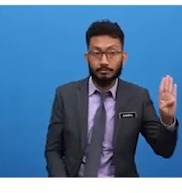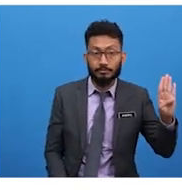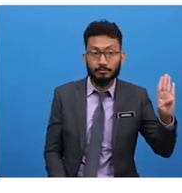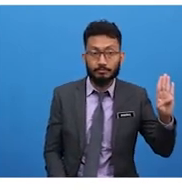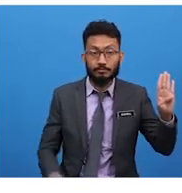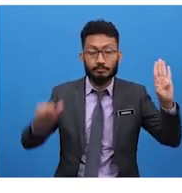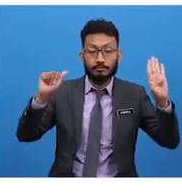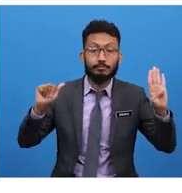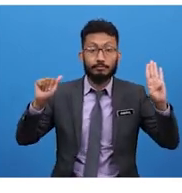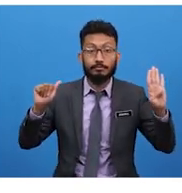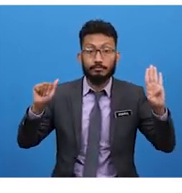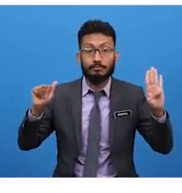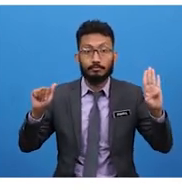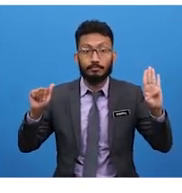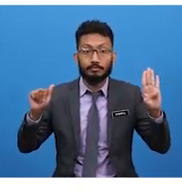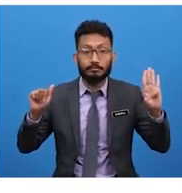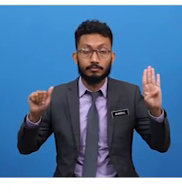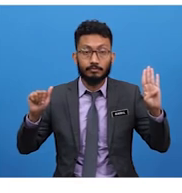empayar.